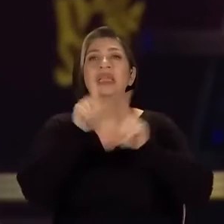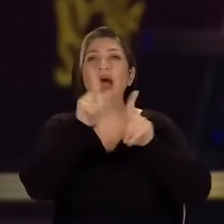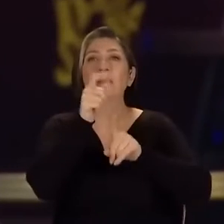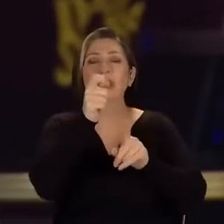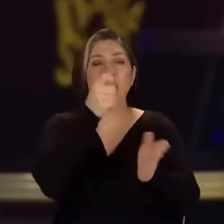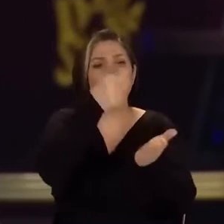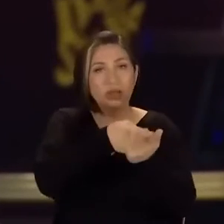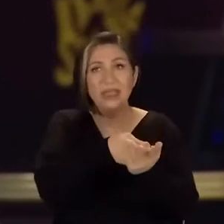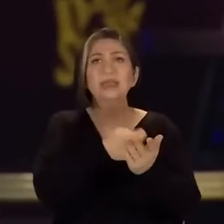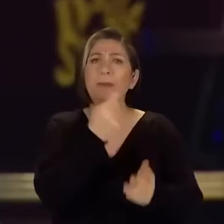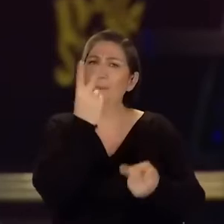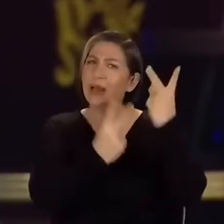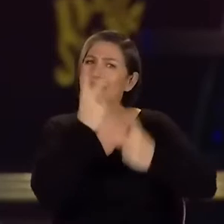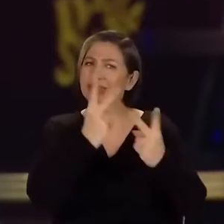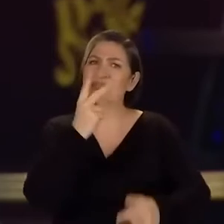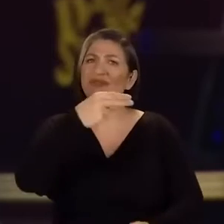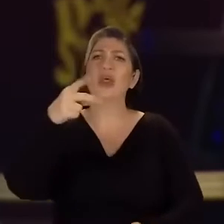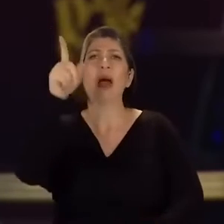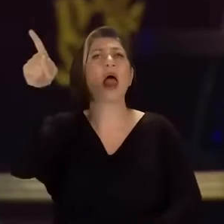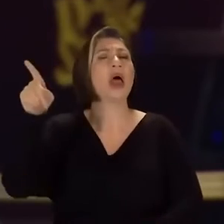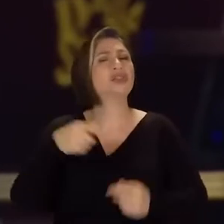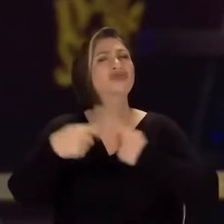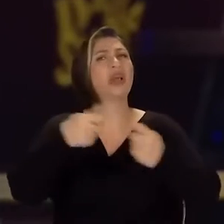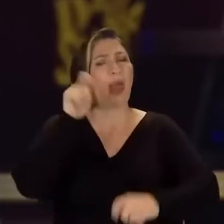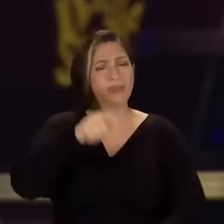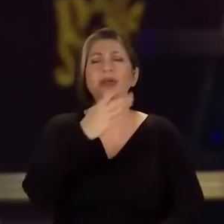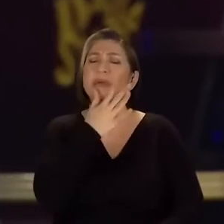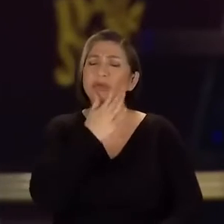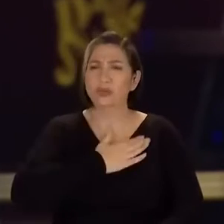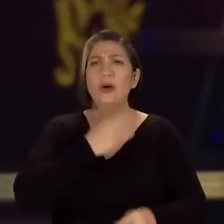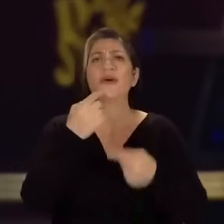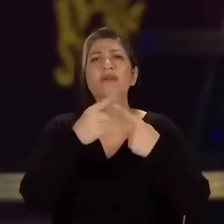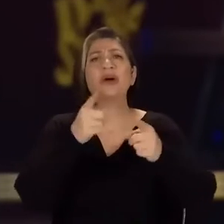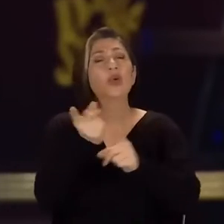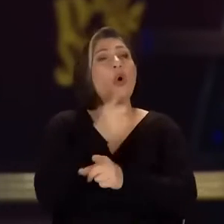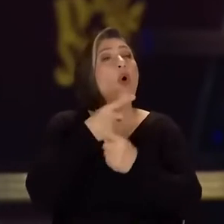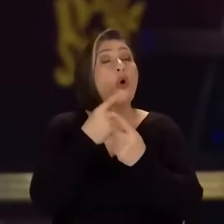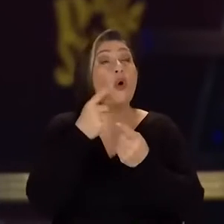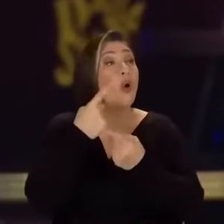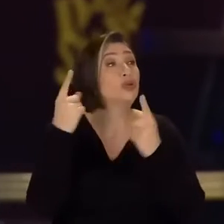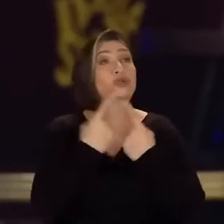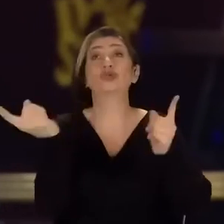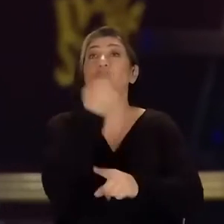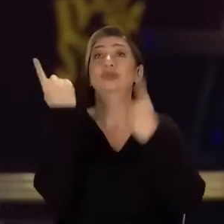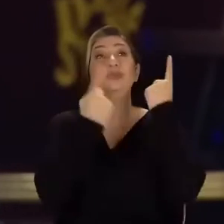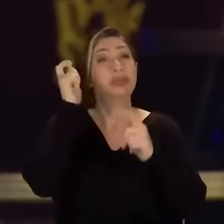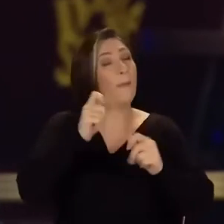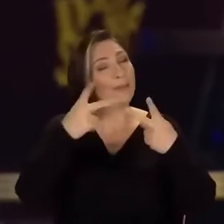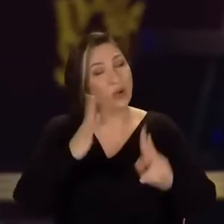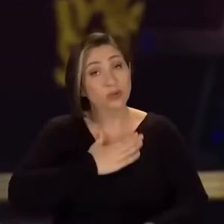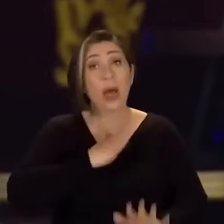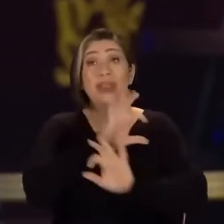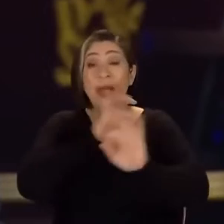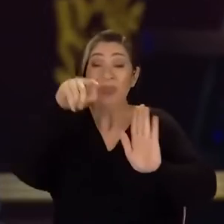Bitcoin'le ödendiğini biliyoruz. Biz de zaman zaman çalışanlarımıza bu tür çeşitli ödüller, sürprizler yapabiliyoruz. Ama özüne bakıldığında